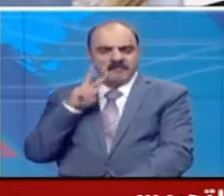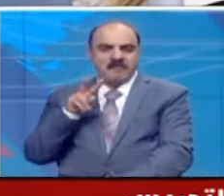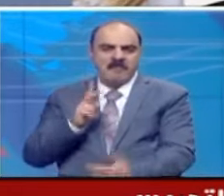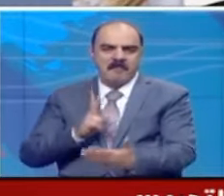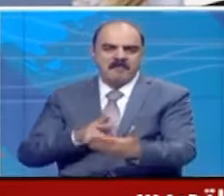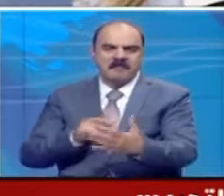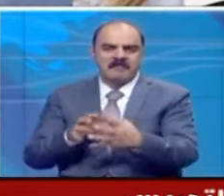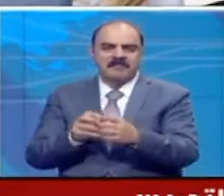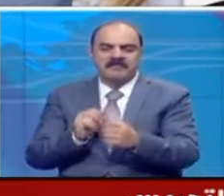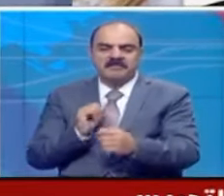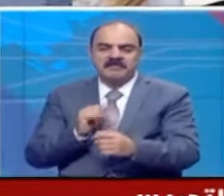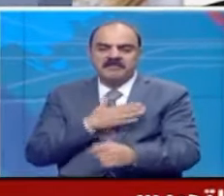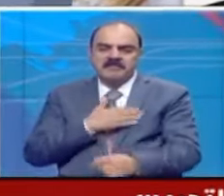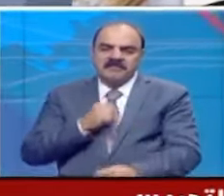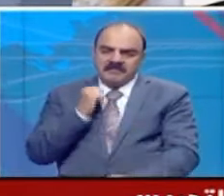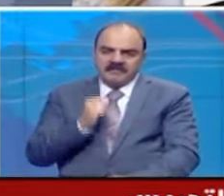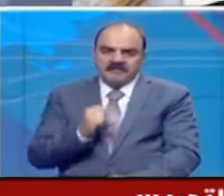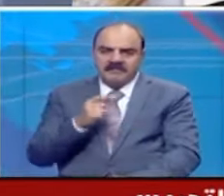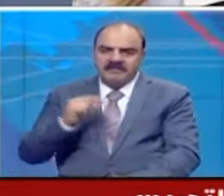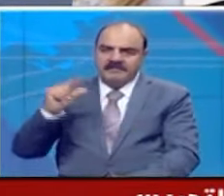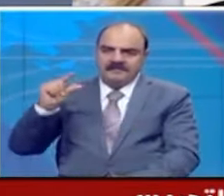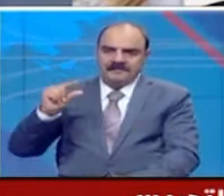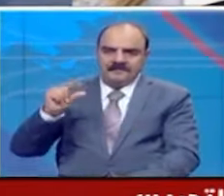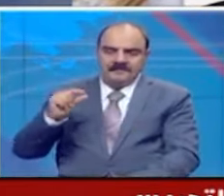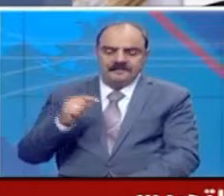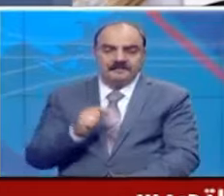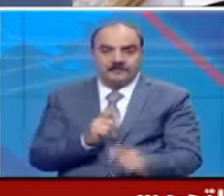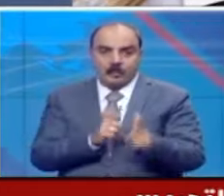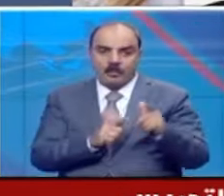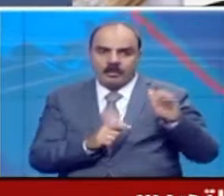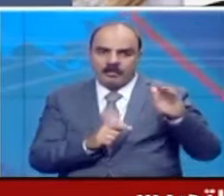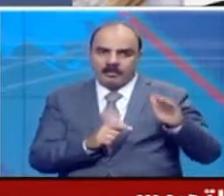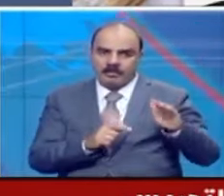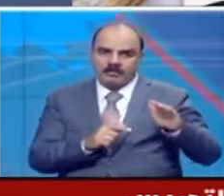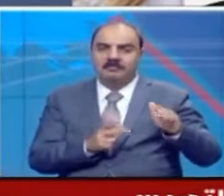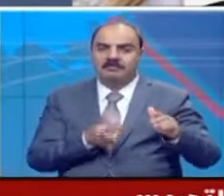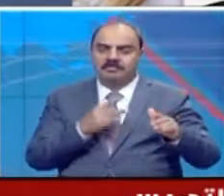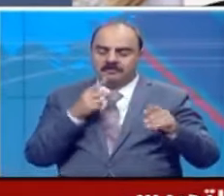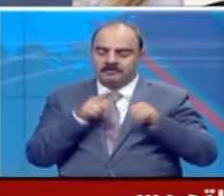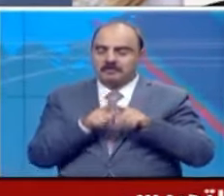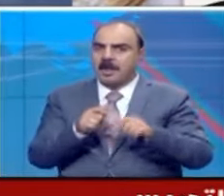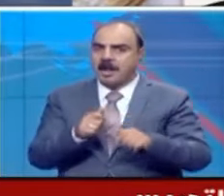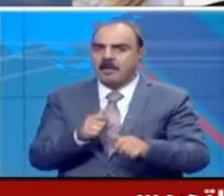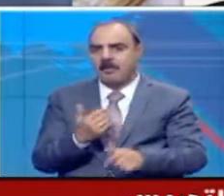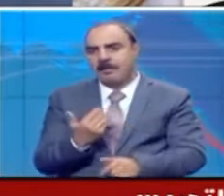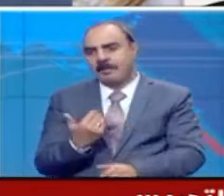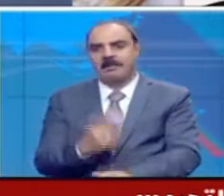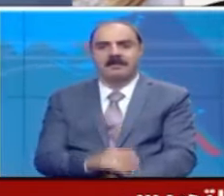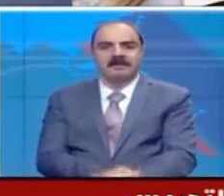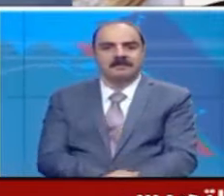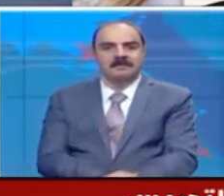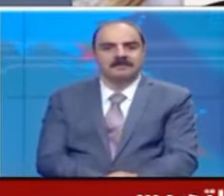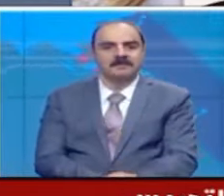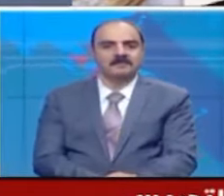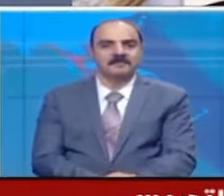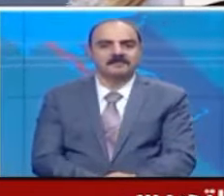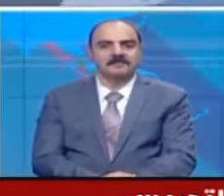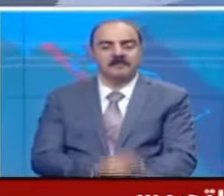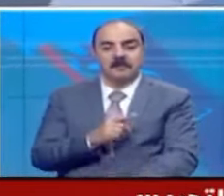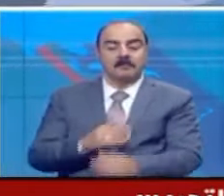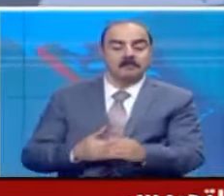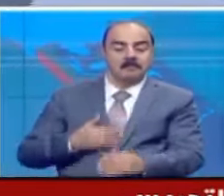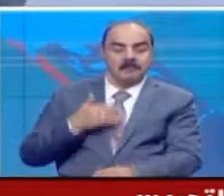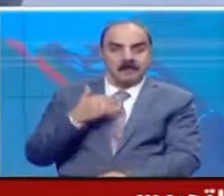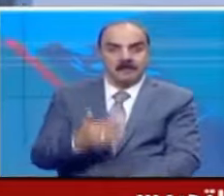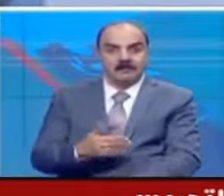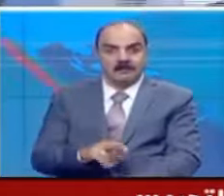يعني توجه نحو انخفاض قيمة الدولار مقابل الجنيه المصري في السوق الموازية، هل سيتبع